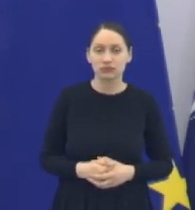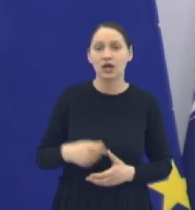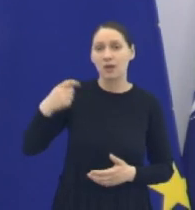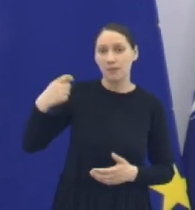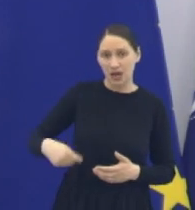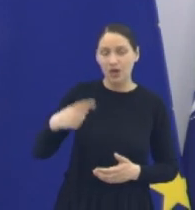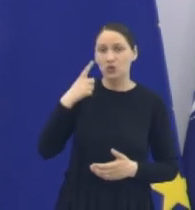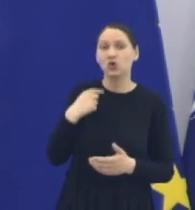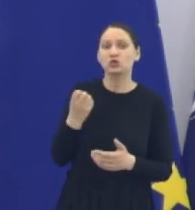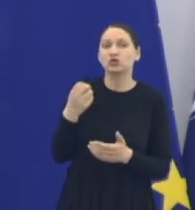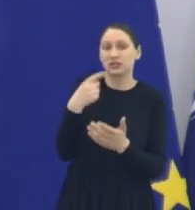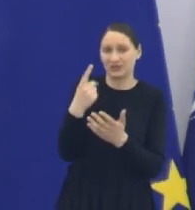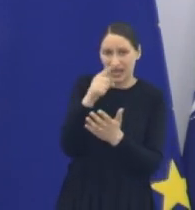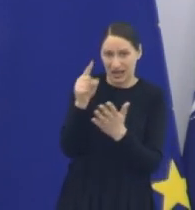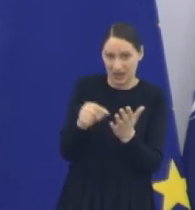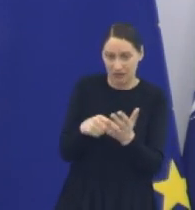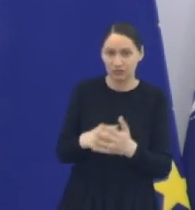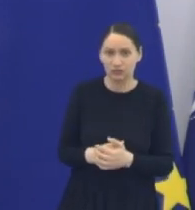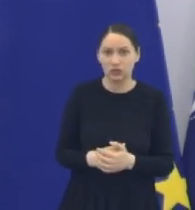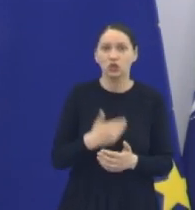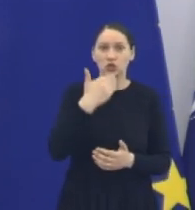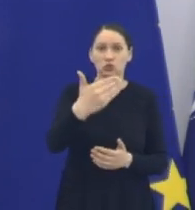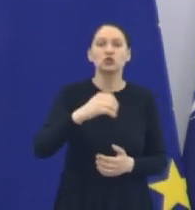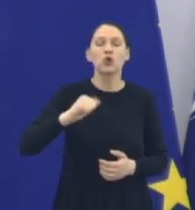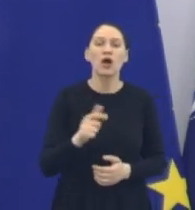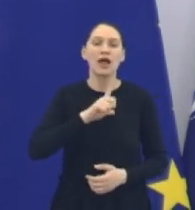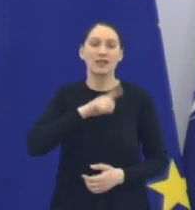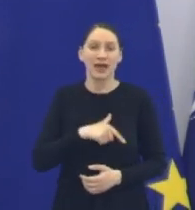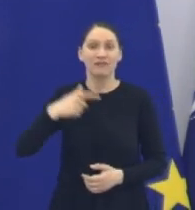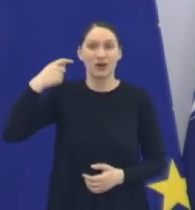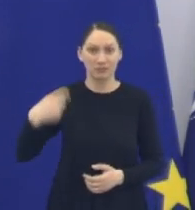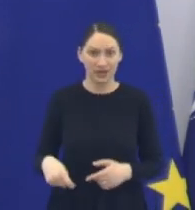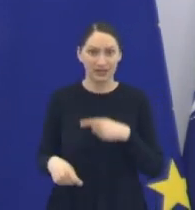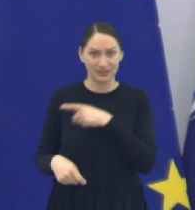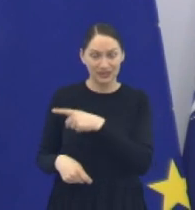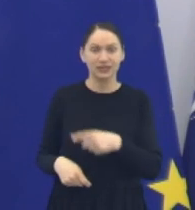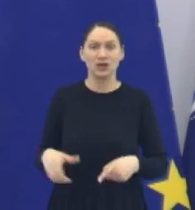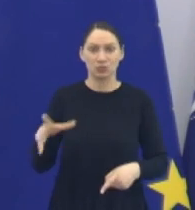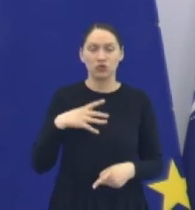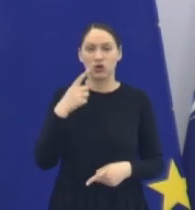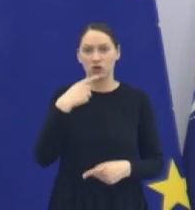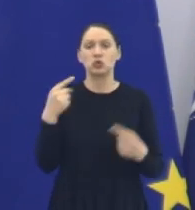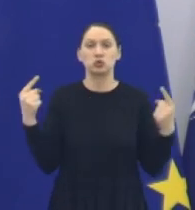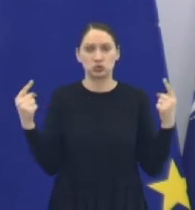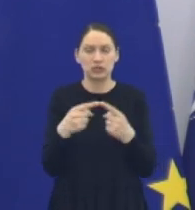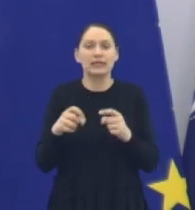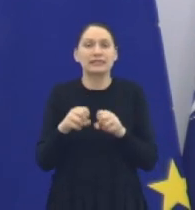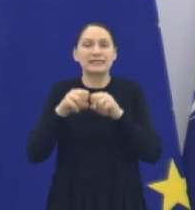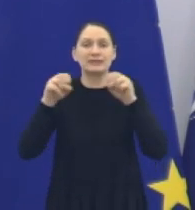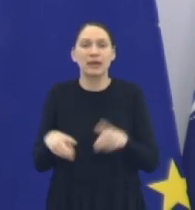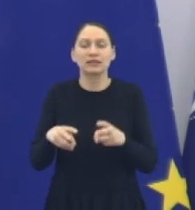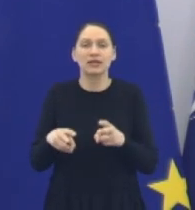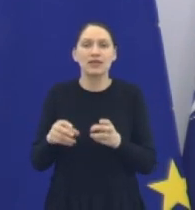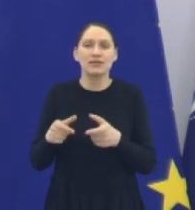Prezidente, aš dar kartą, jeigu galima. Šiandien jūsų kolega Latvijos prezidentas užsiminė palaikantis idėją steigti specialų